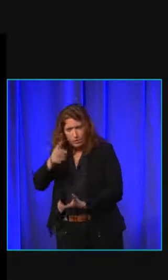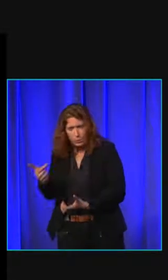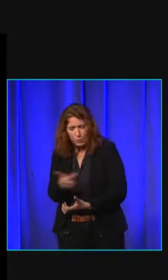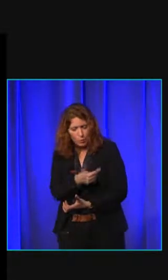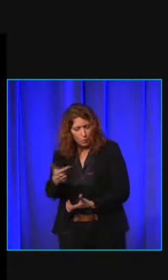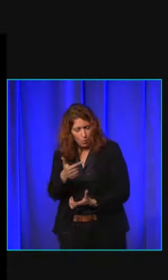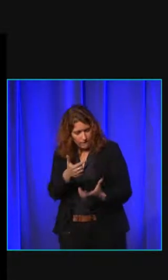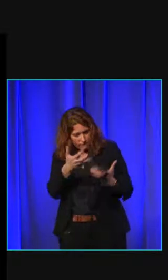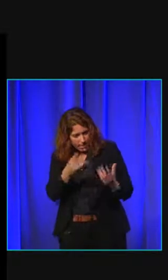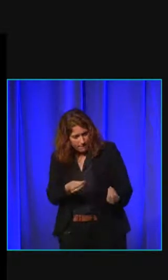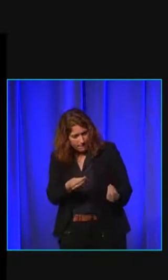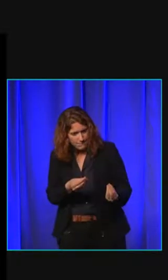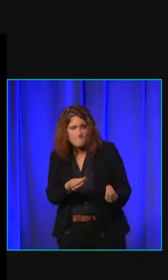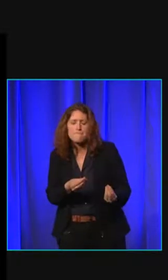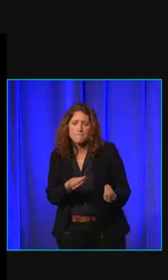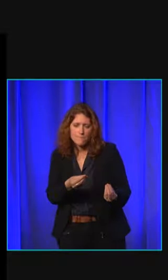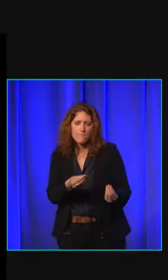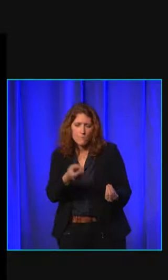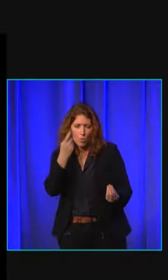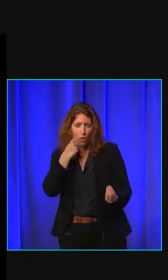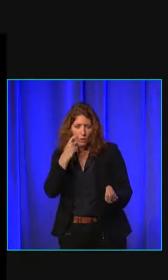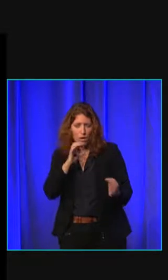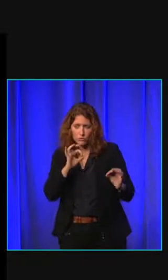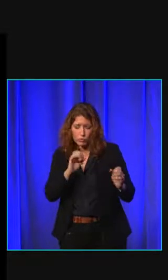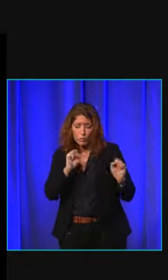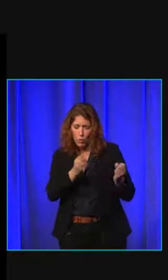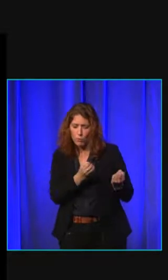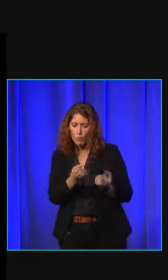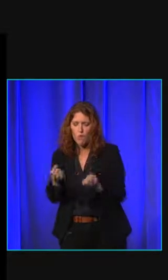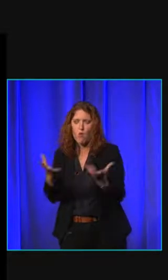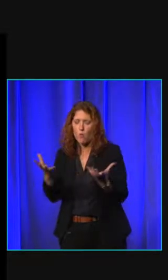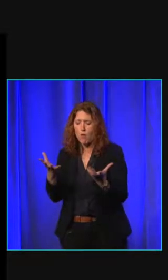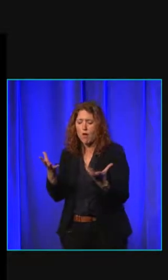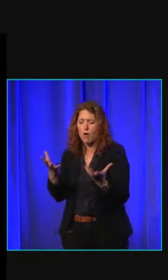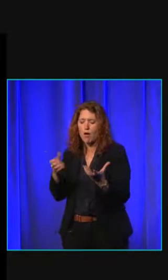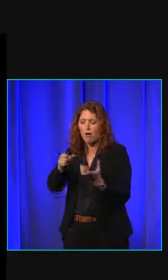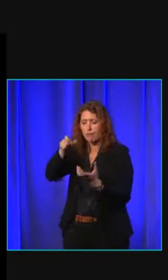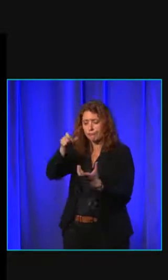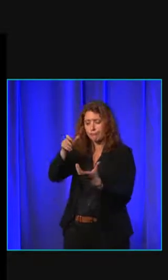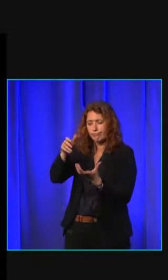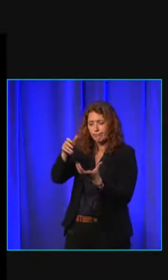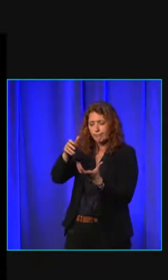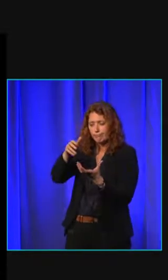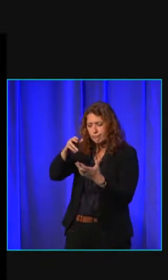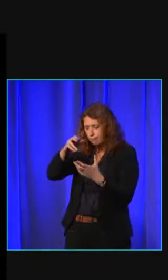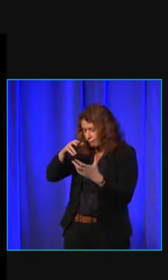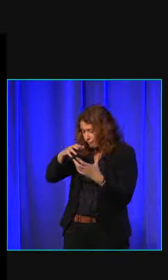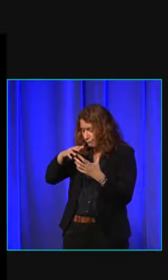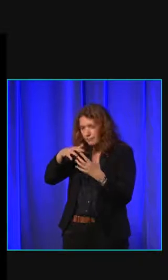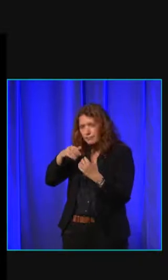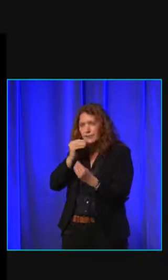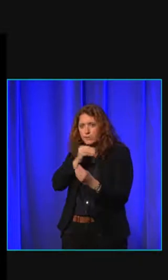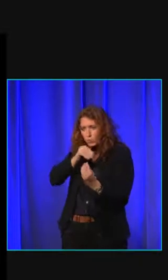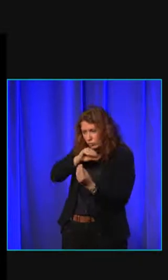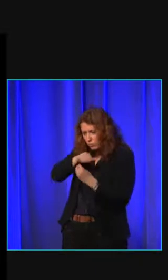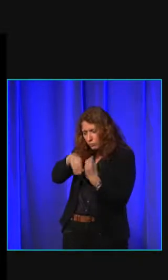était faible, eh bien, ça pouvait favoriser favorablement la régénération, la réparation tissulaire et